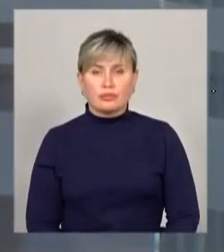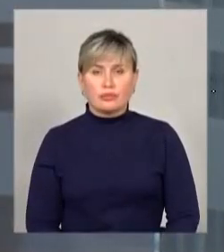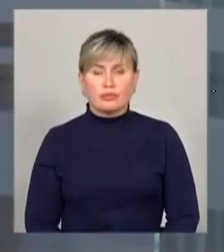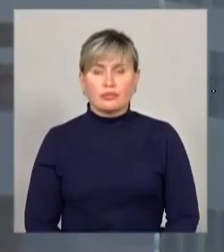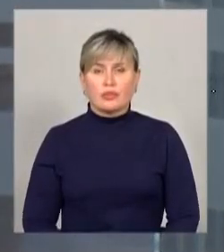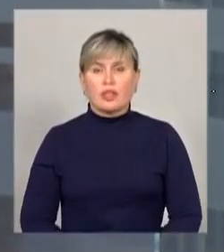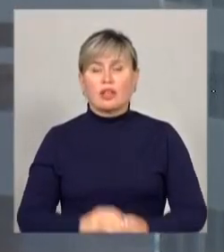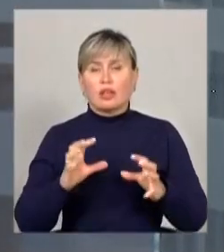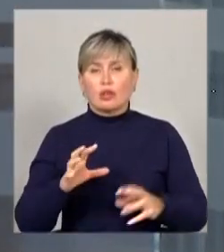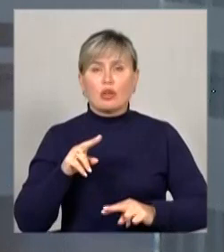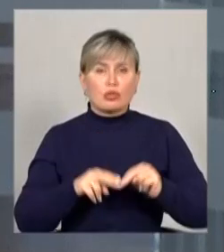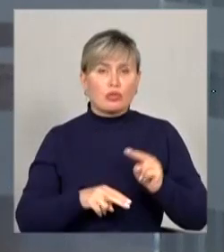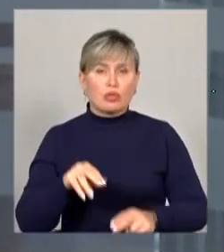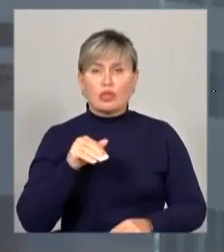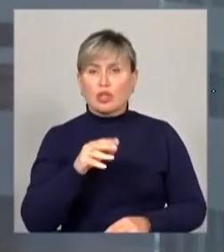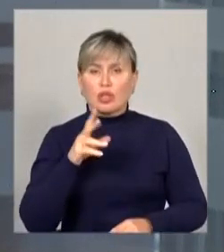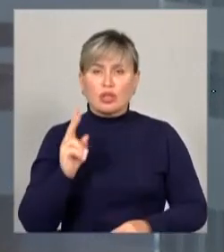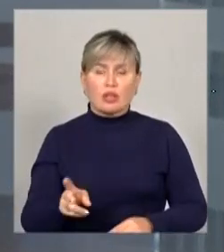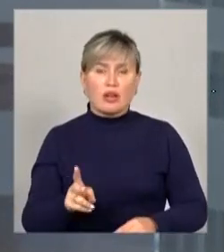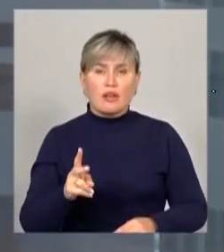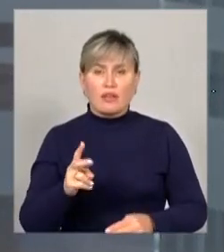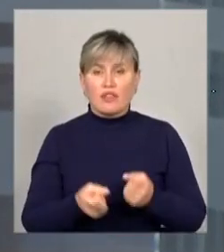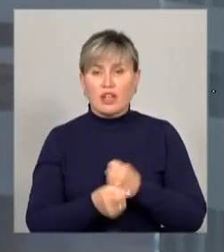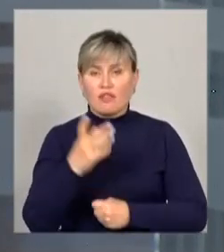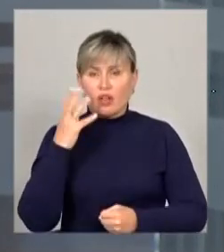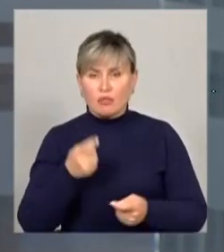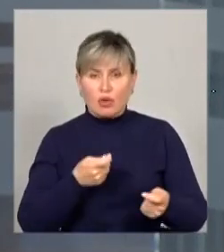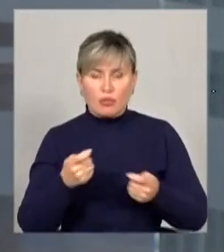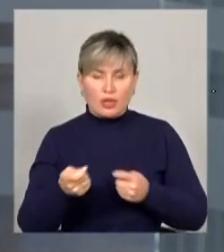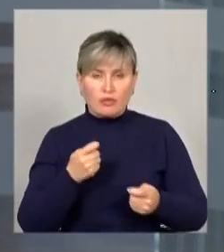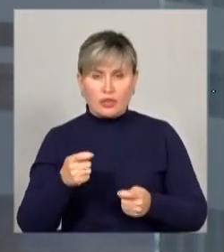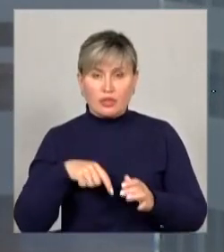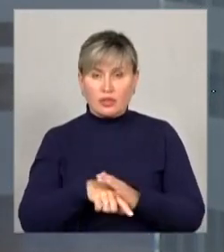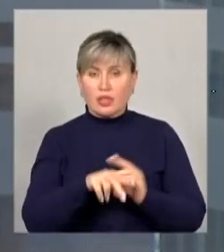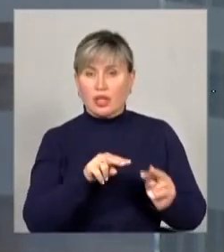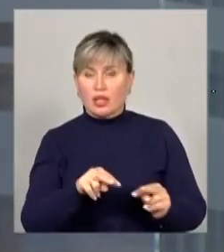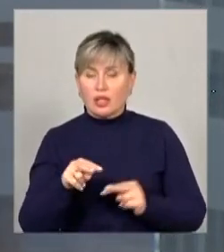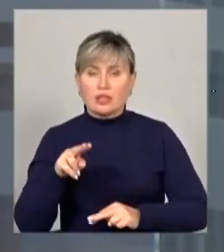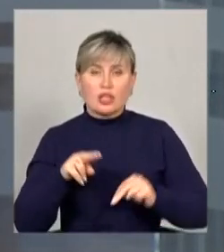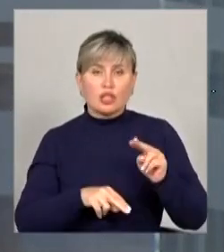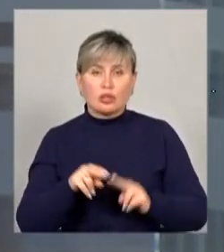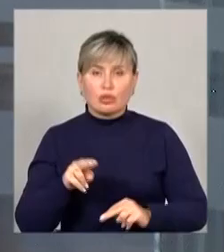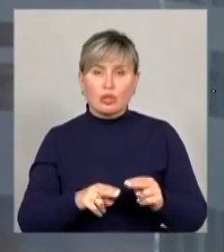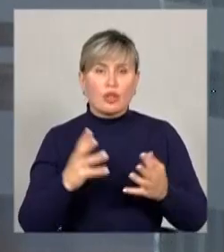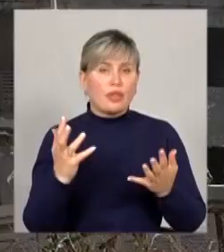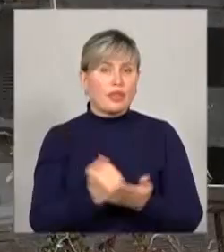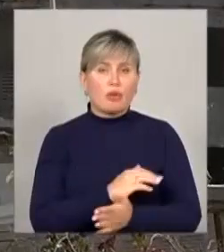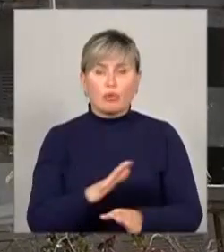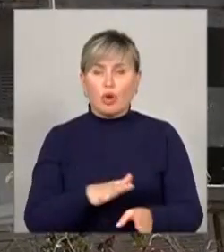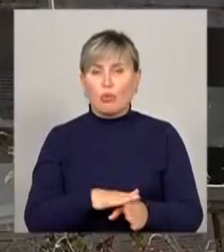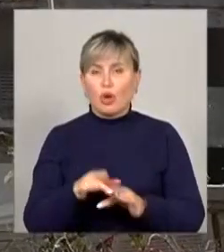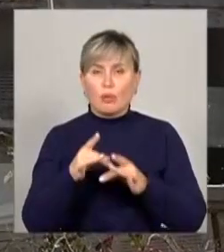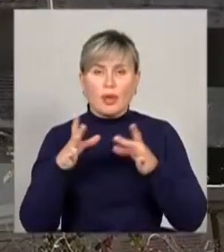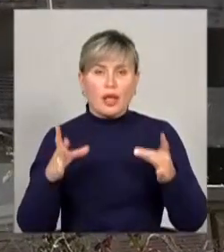3 незаконно строящихся жилых комплекса выявили в Алматы. Как сообщили в управлении градостроительного контроля, застройщики не получили полный